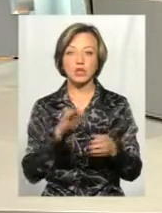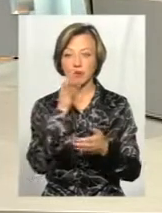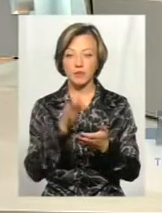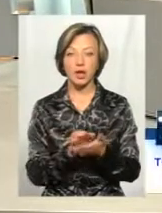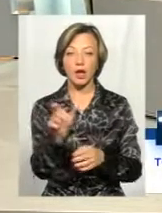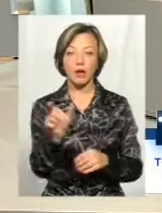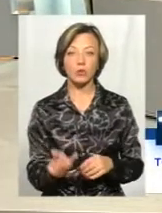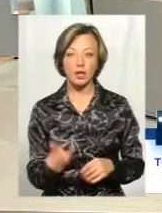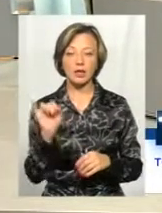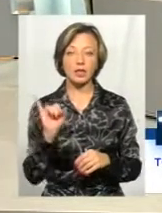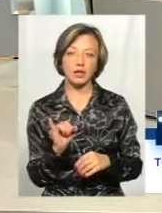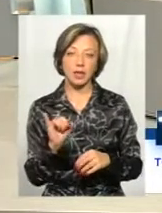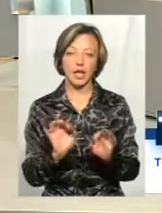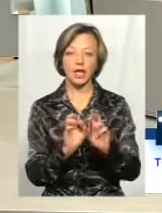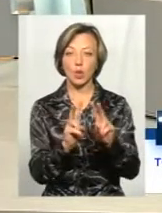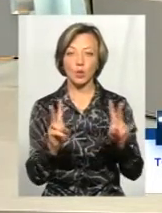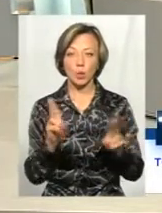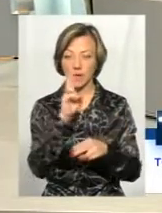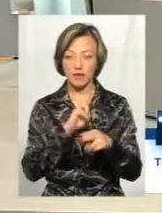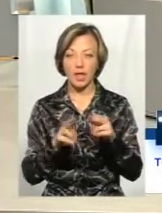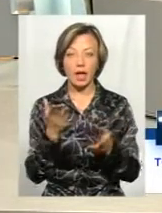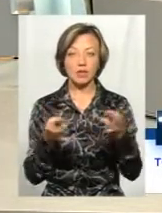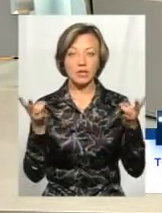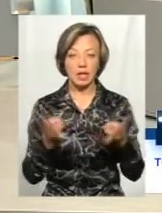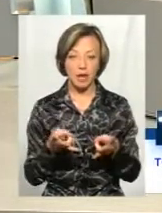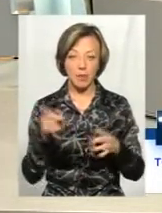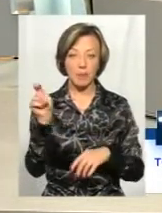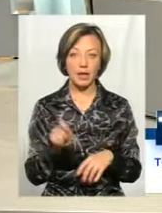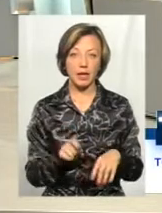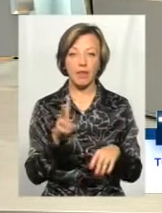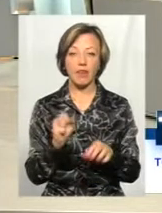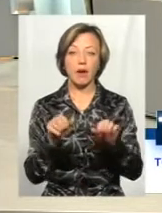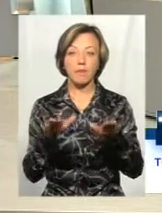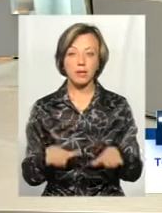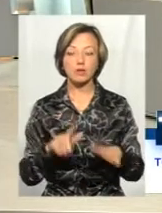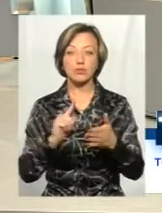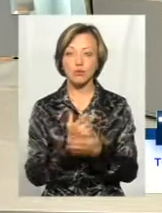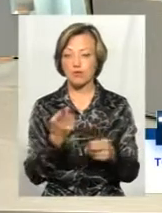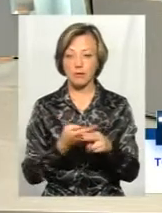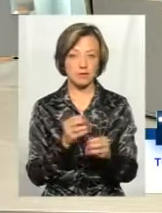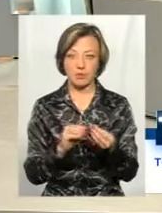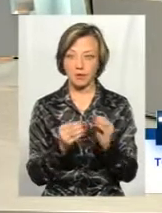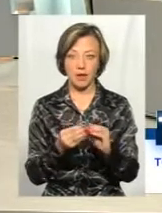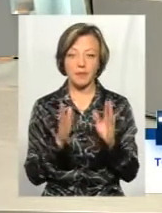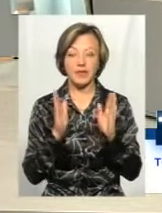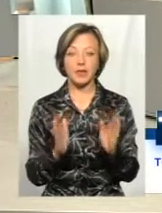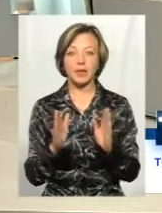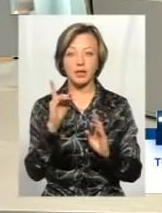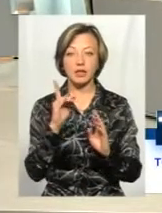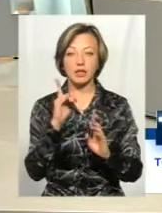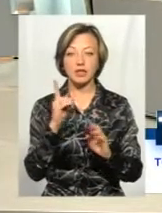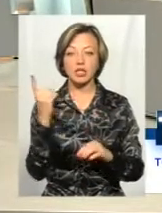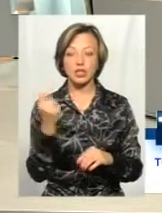відповідальна людина і нікуди ніхто не дівається. Якщо треба приїхати на місце знову, без питань, як тільки